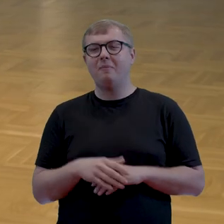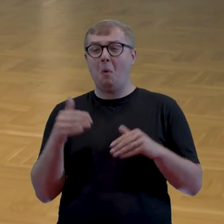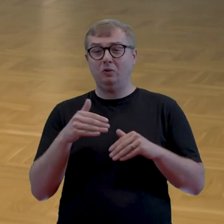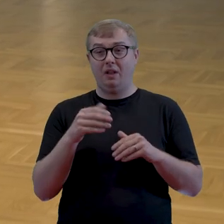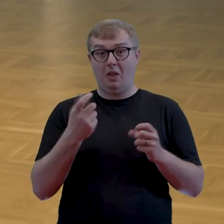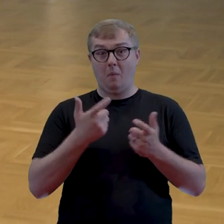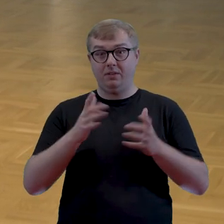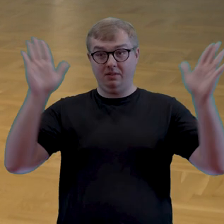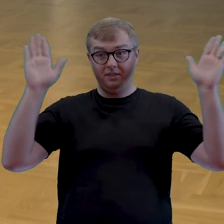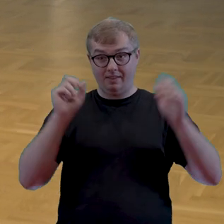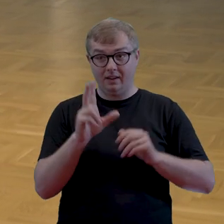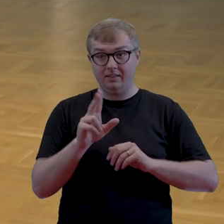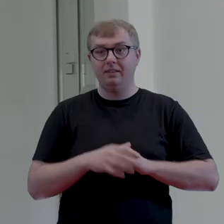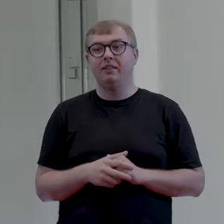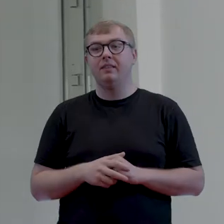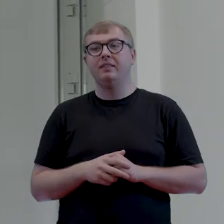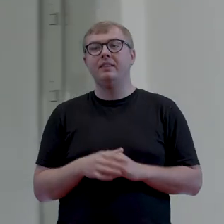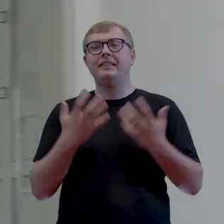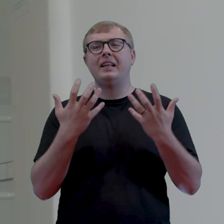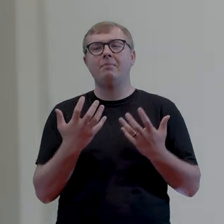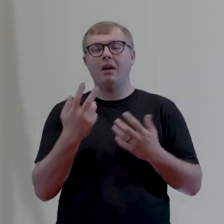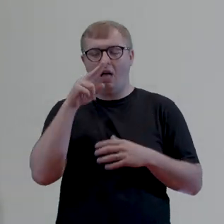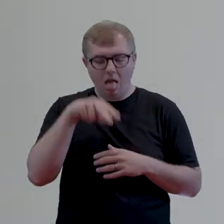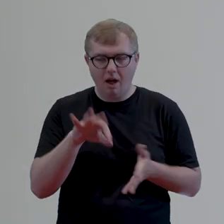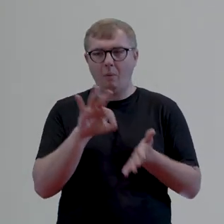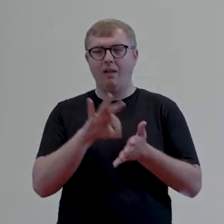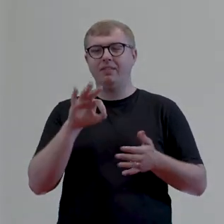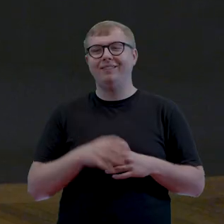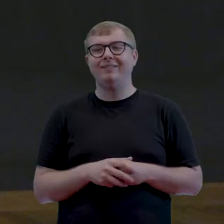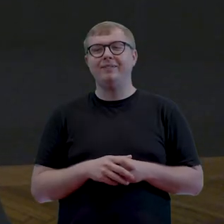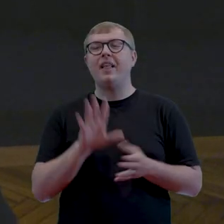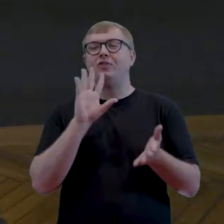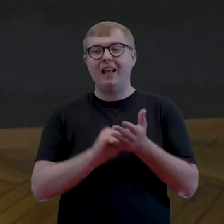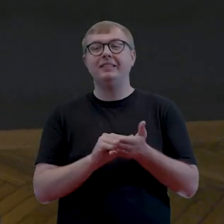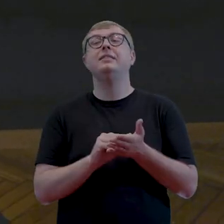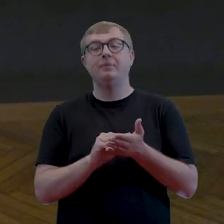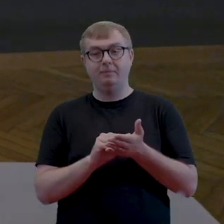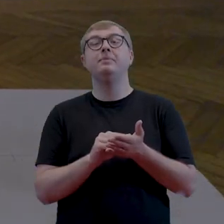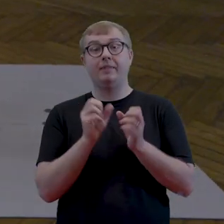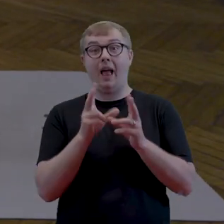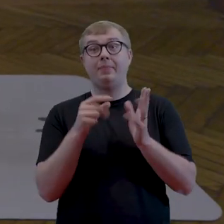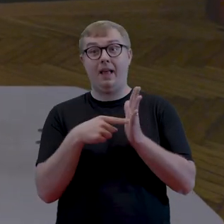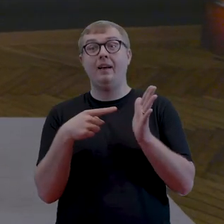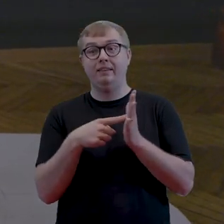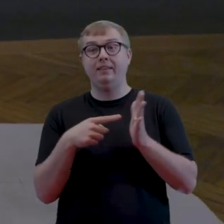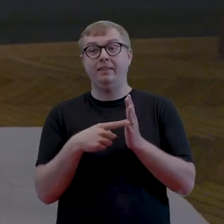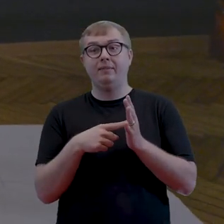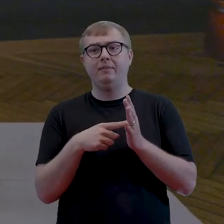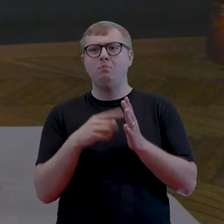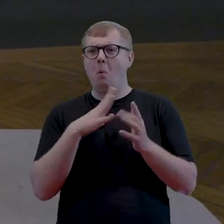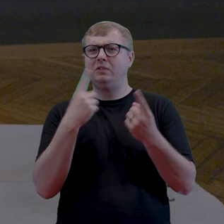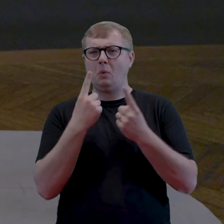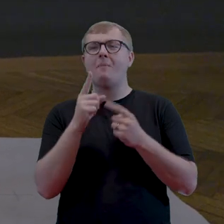Może być tak i wtedy siup, tak? Chcemy, żeby... Tak popatrzyłem w dół. I jeszcze raz, tak. Znaczy